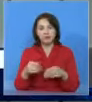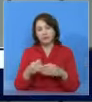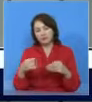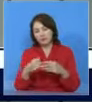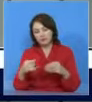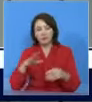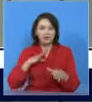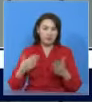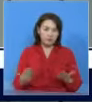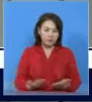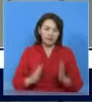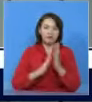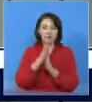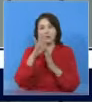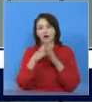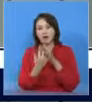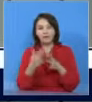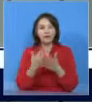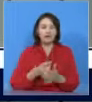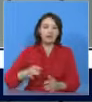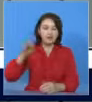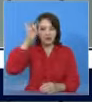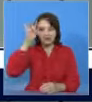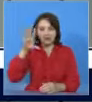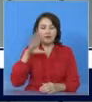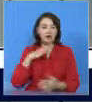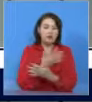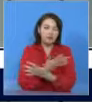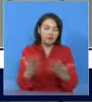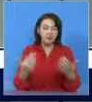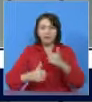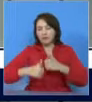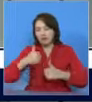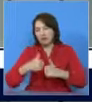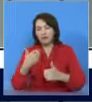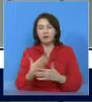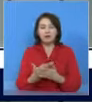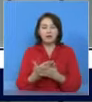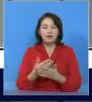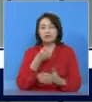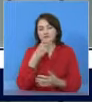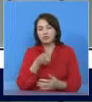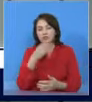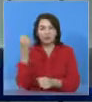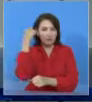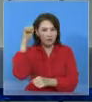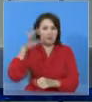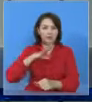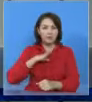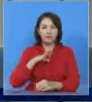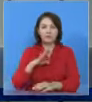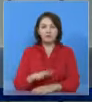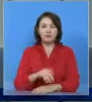бір ауданда ауылда өскен балалар қазір республикаға танымал, түрлі бәйгелерден, әдеби байқаулардан жақсы-жақсы жеңімпаз атанып